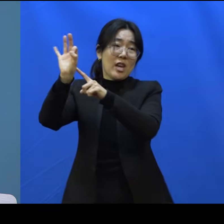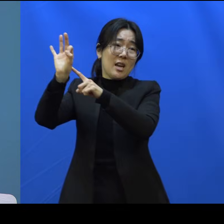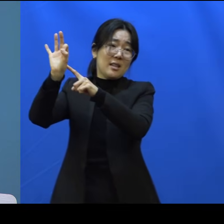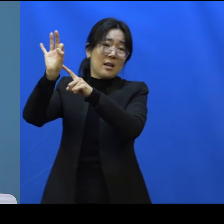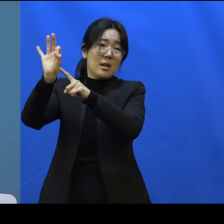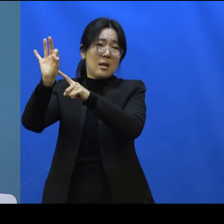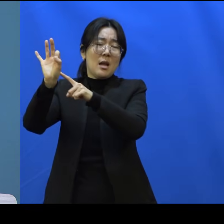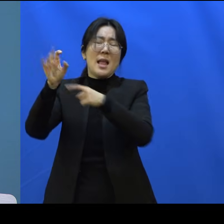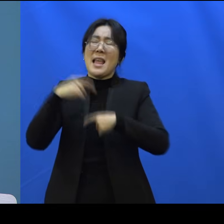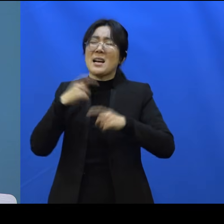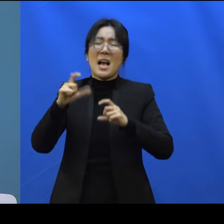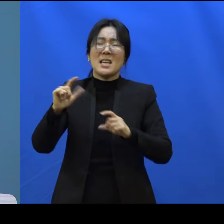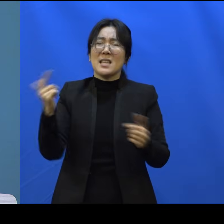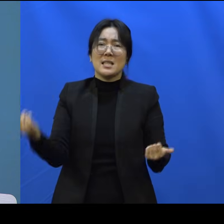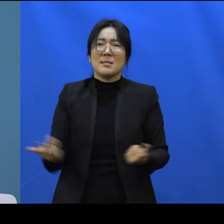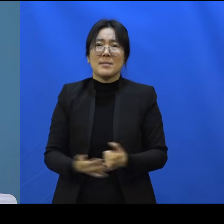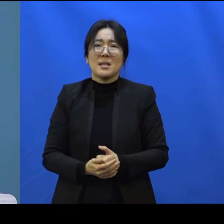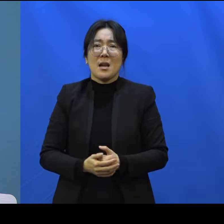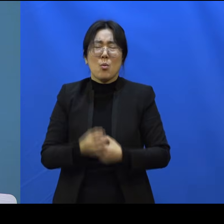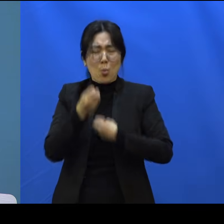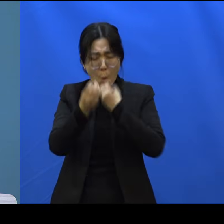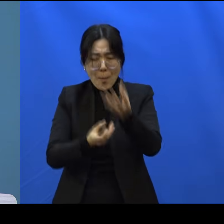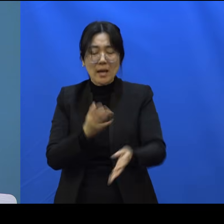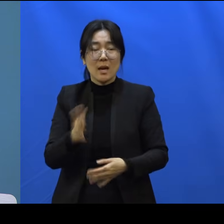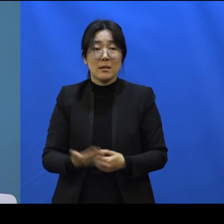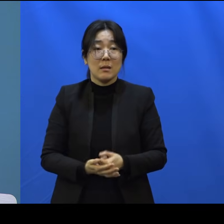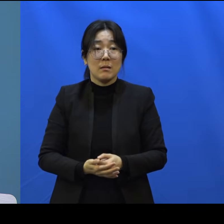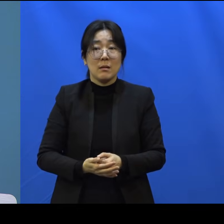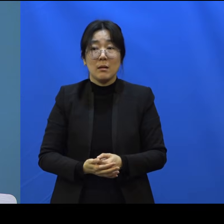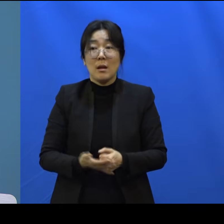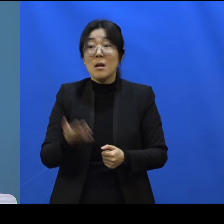이 연약함을 인정을 잘 안 해요. 그죠? 우리의